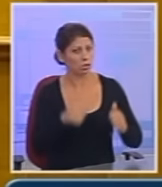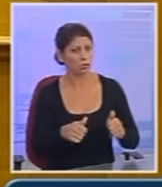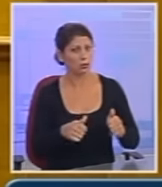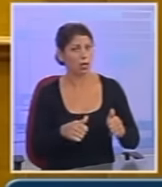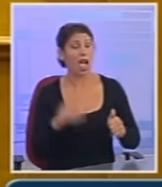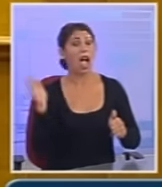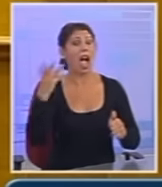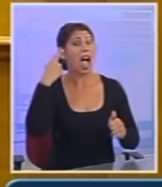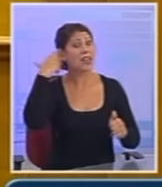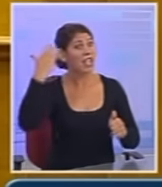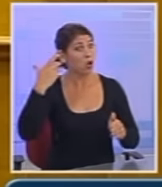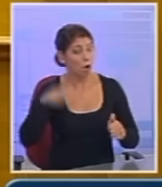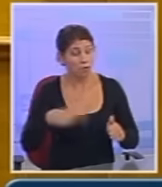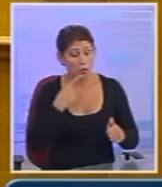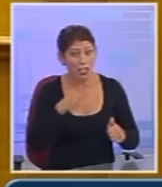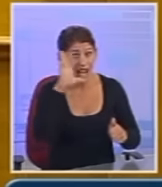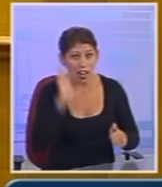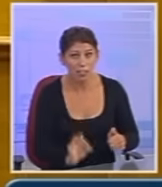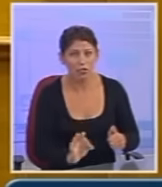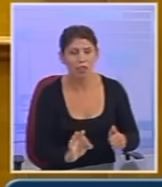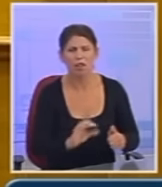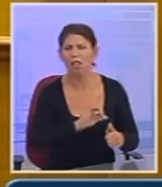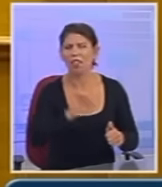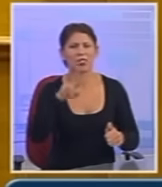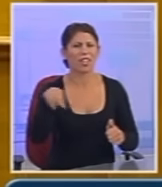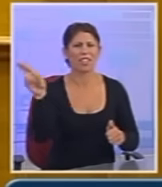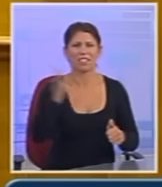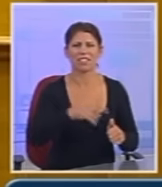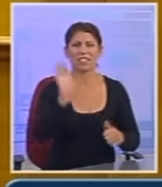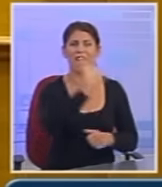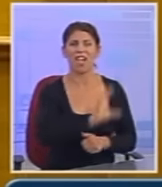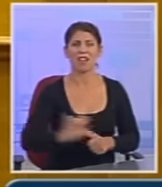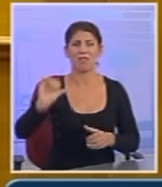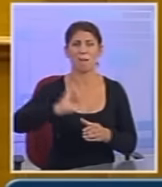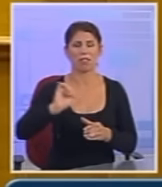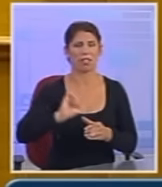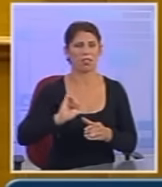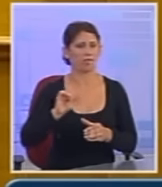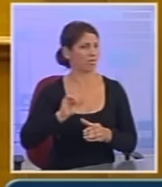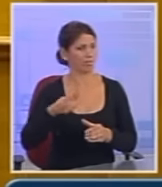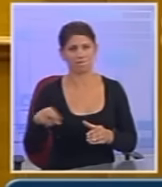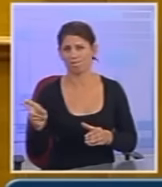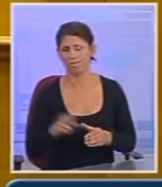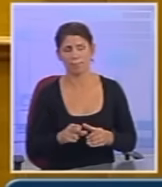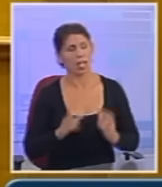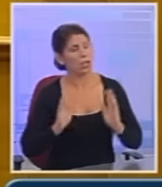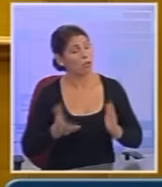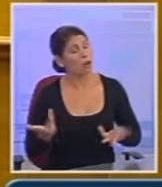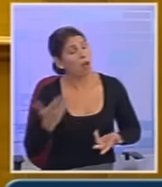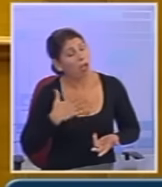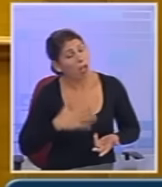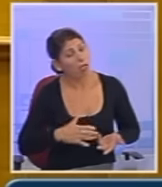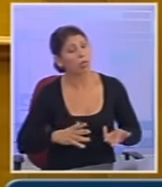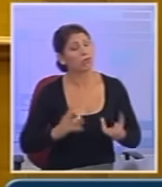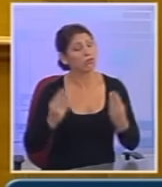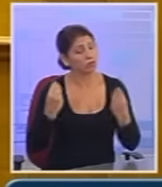τα εννοούσε όμως, δεν θα ακύρωνε τους διαγωνισμούς για έρευνες πετρελαίου ή μπορούσε να τους βελτιώσει αν ήθελε.